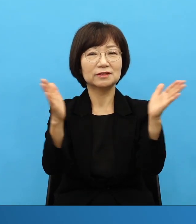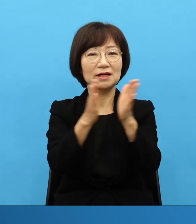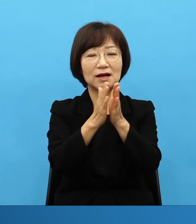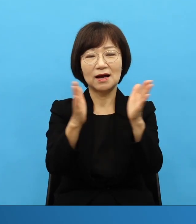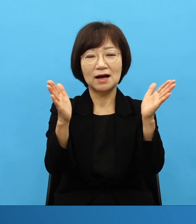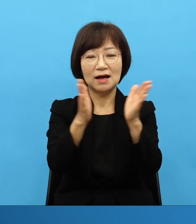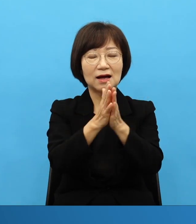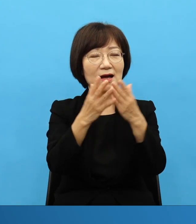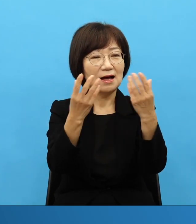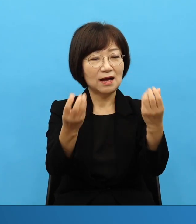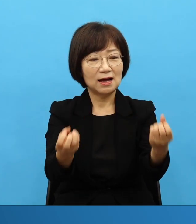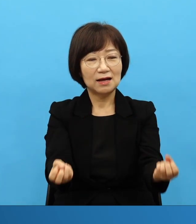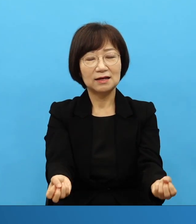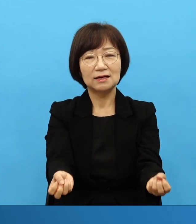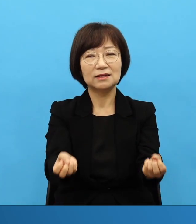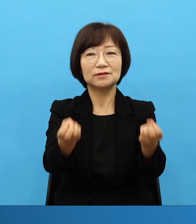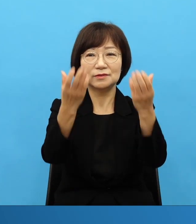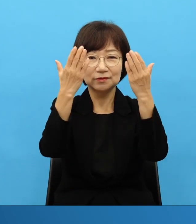할렐루야